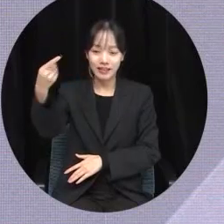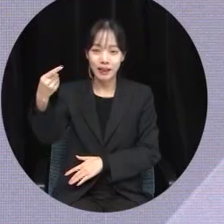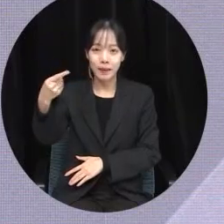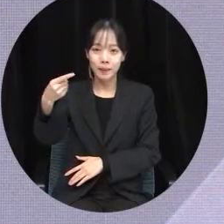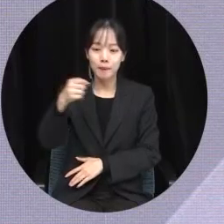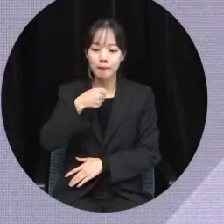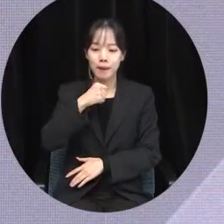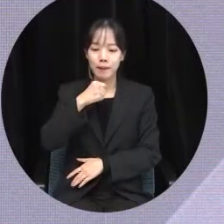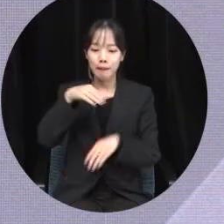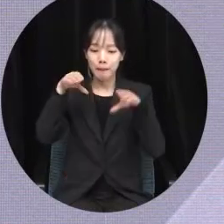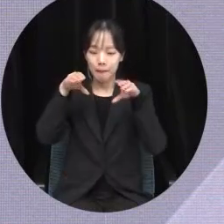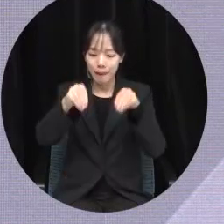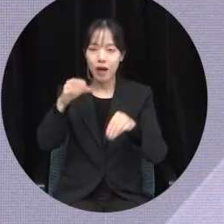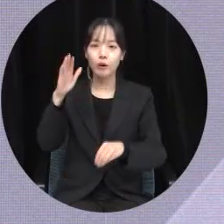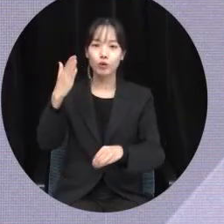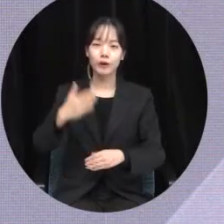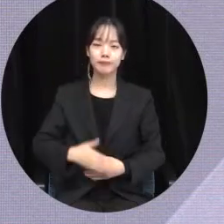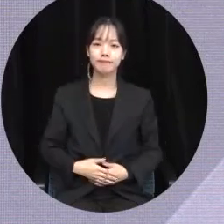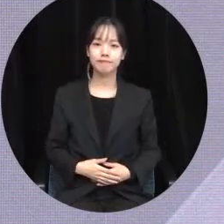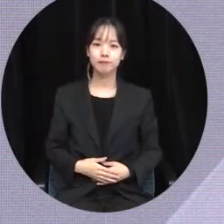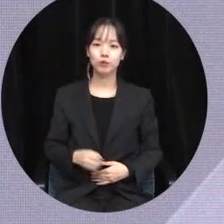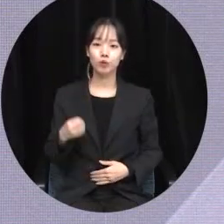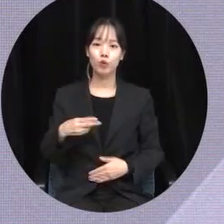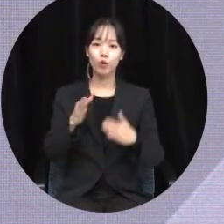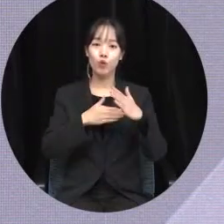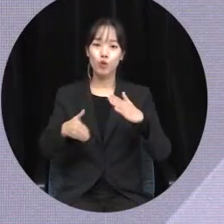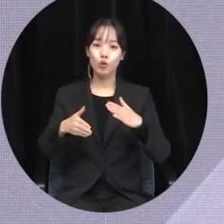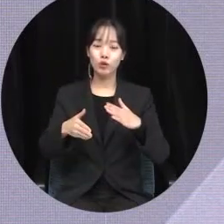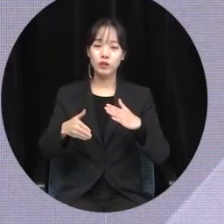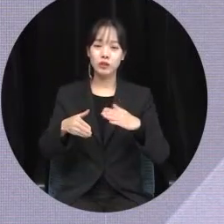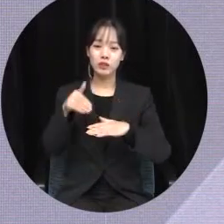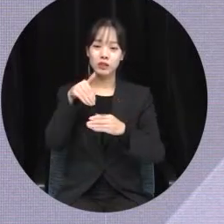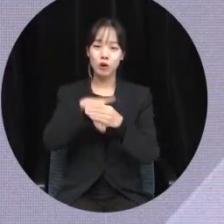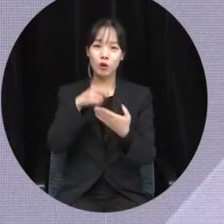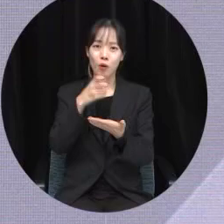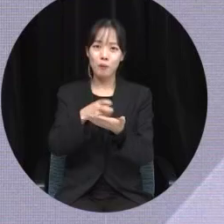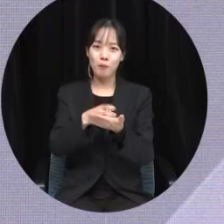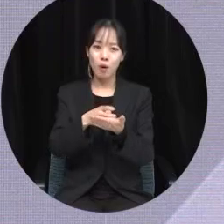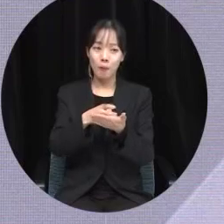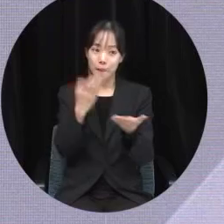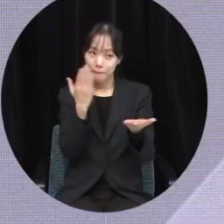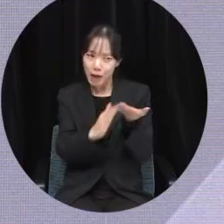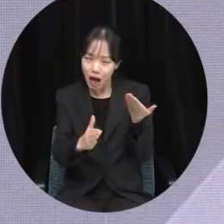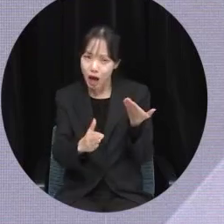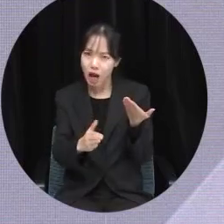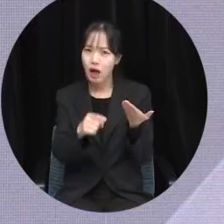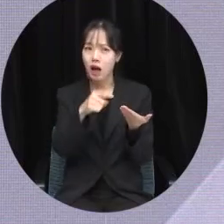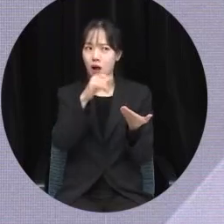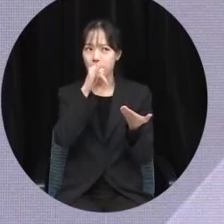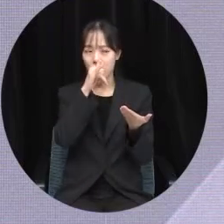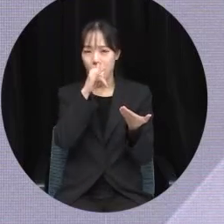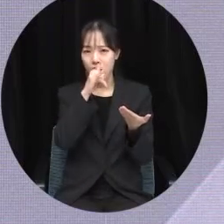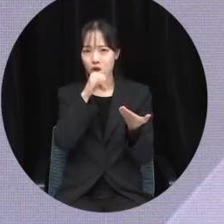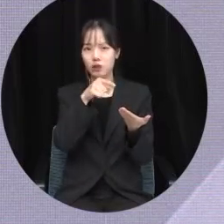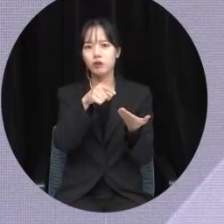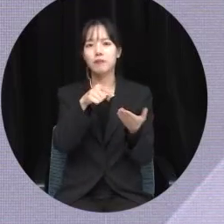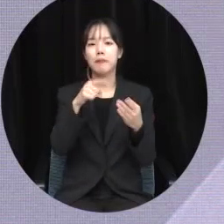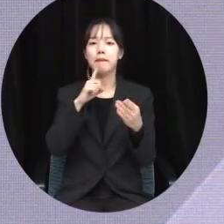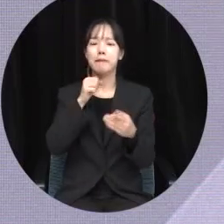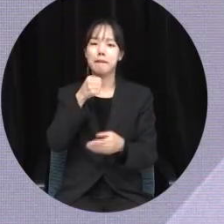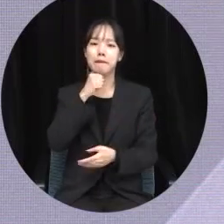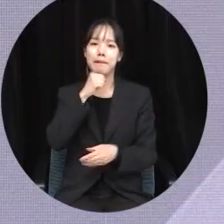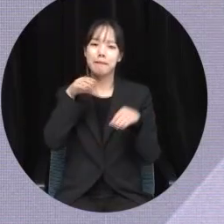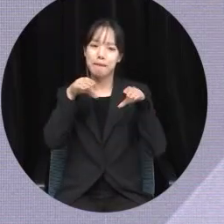또한 공직선거법이 위반되는 발언이 발생하면 마이크를 끌 수 있고 사회자가 제지와